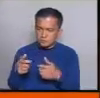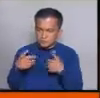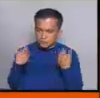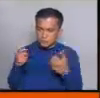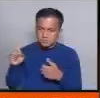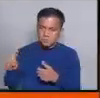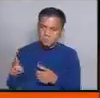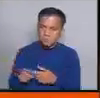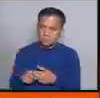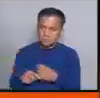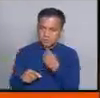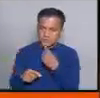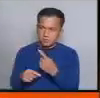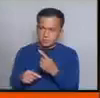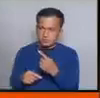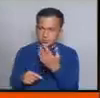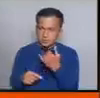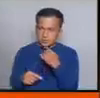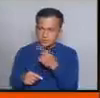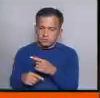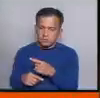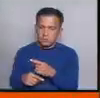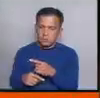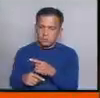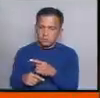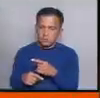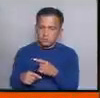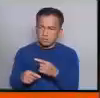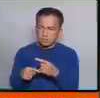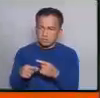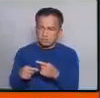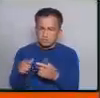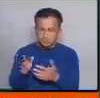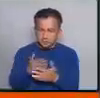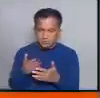niya, bakit? Ano yung ampli mo?